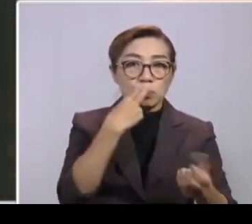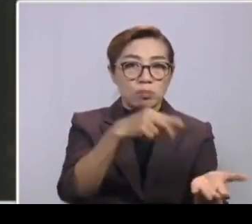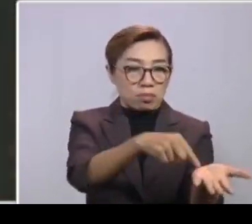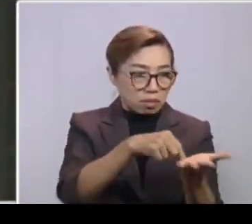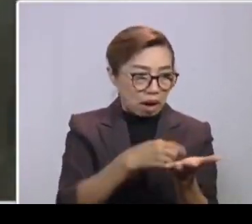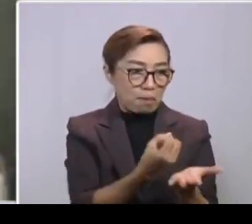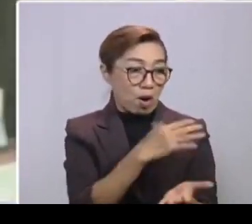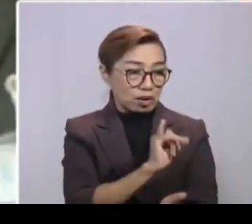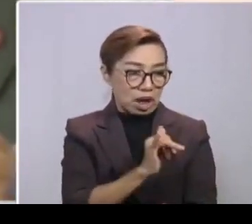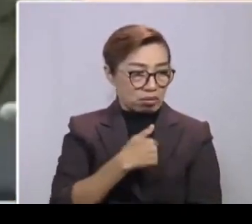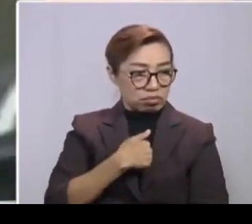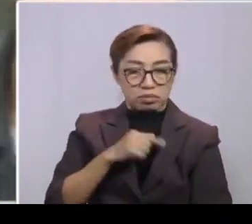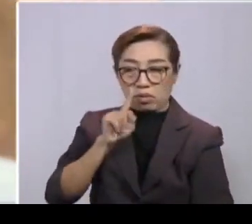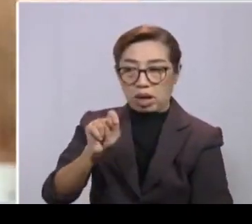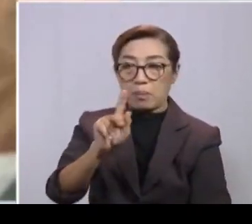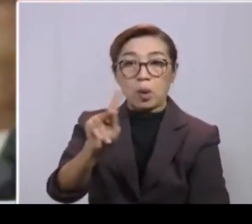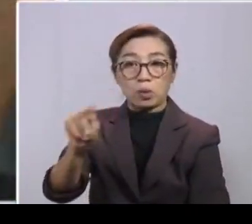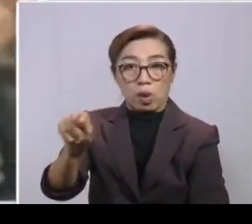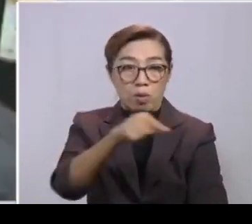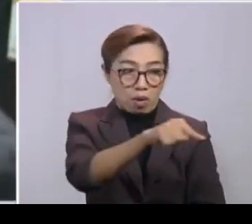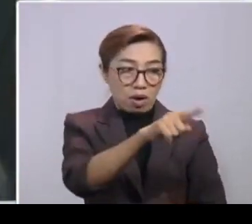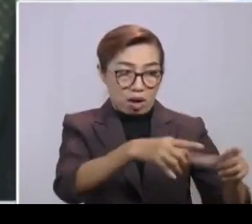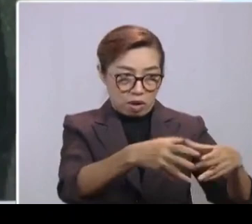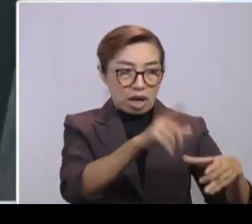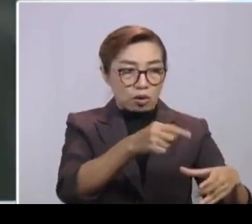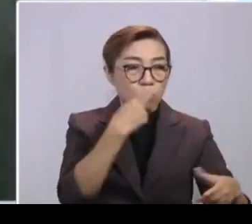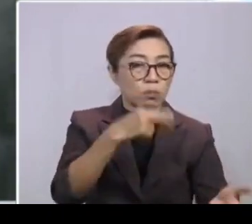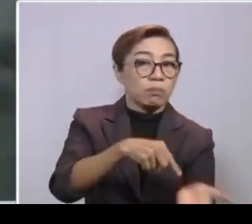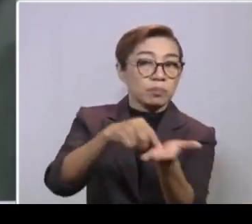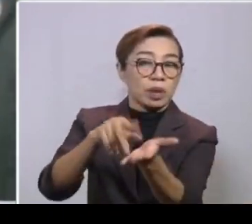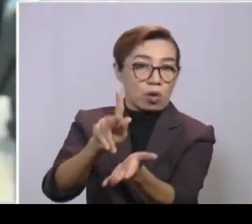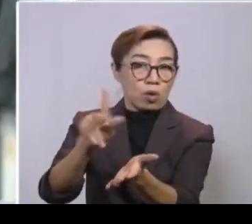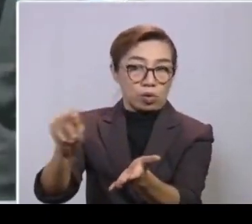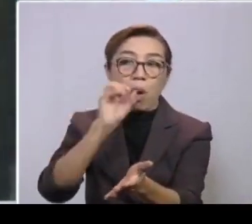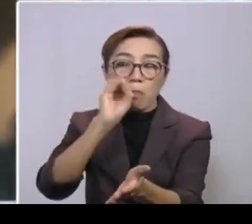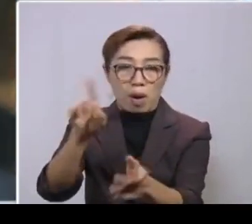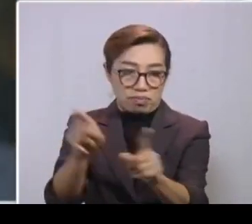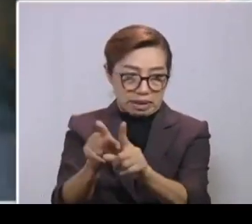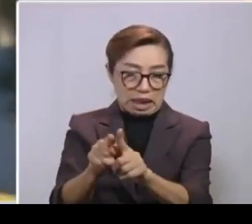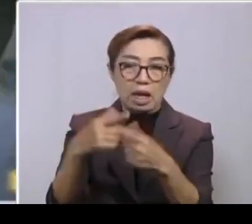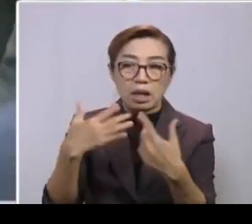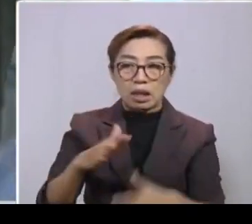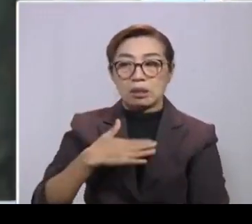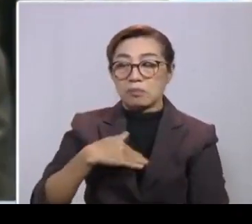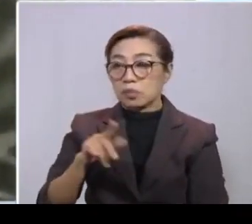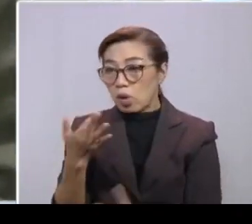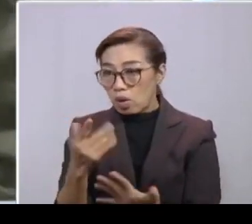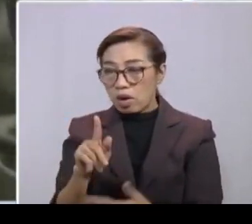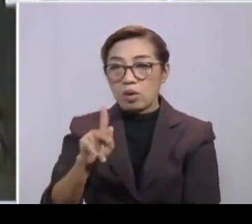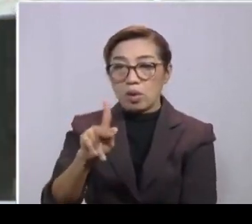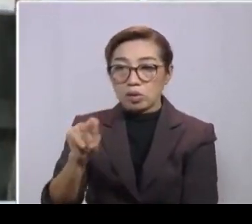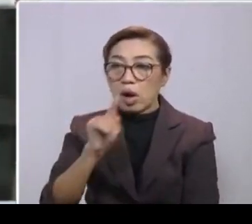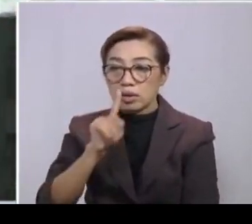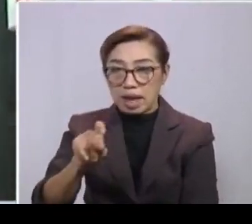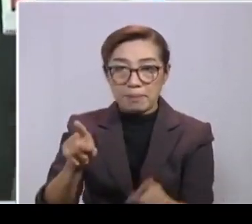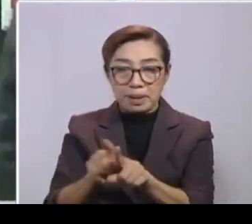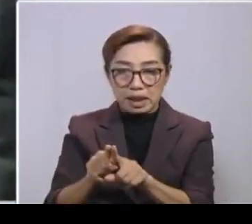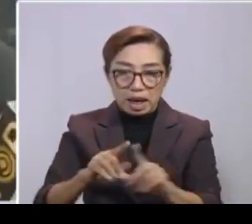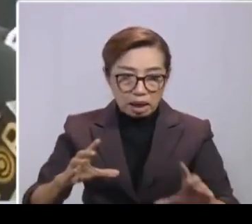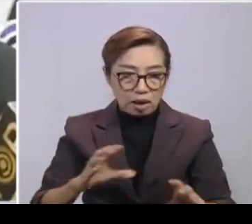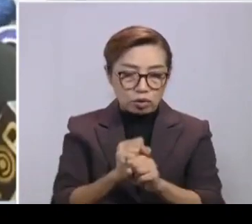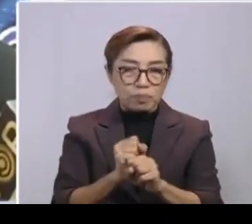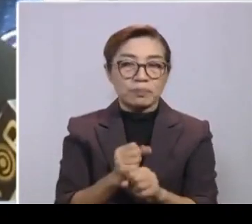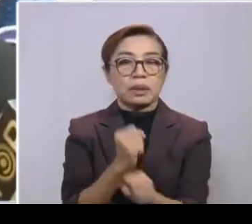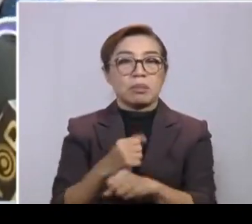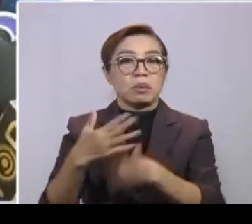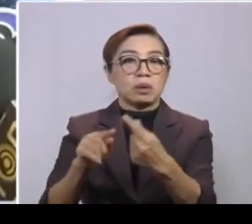ถามไปที่กกตเพราะว่าก้าวไกลก็ต้องแจ้งไปยังกกตก่อนนะคะจากนั้นก็จะดำเนินการให้เร็วที่สุดเพื่อให้ทุกฝ่ายทำงานได้และไม่ขอ